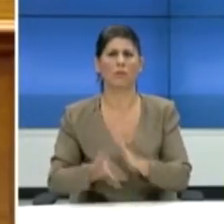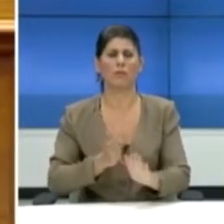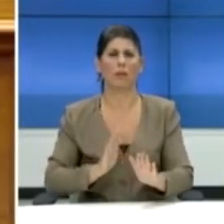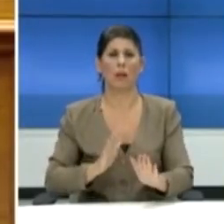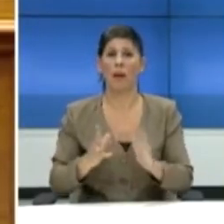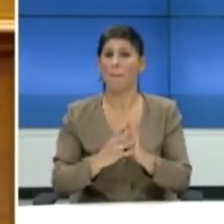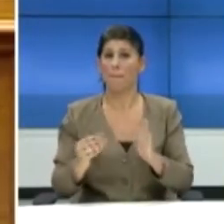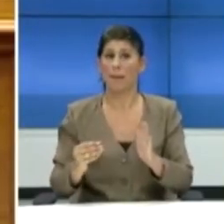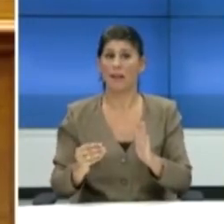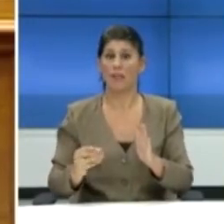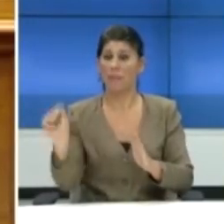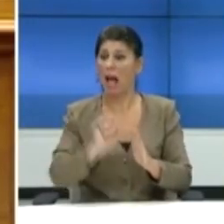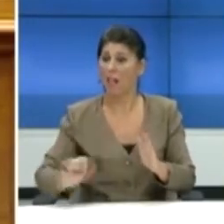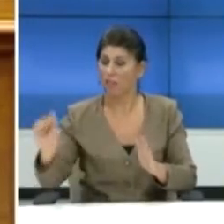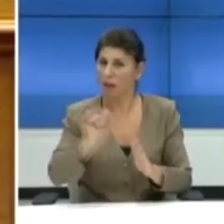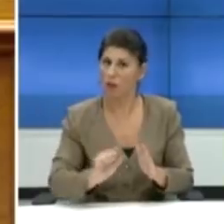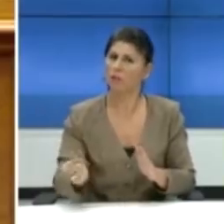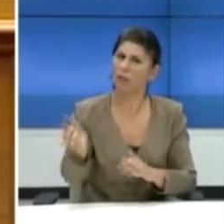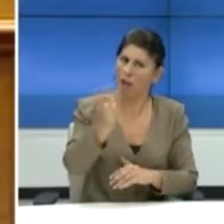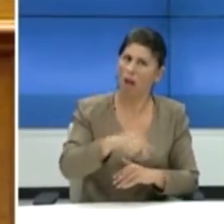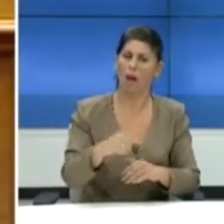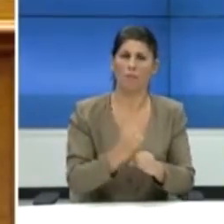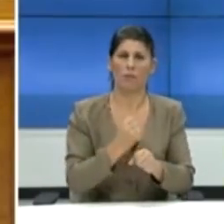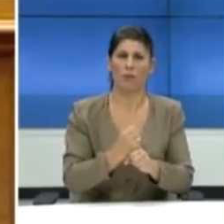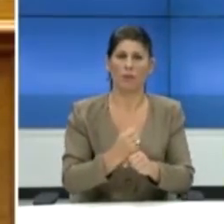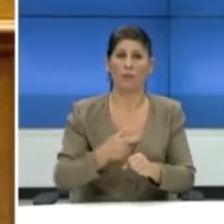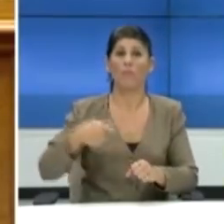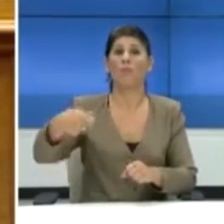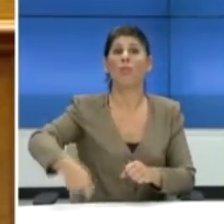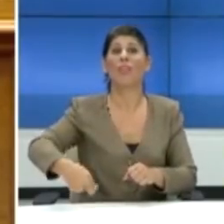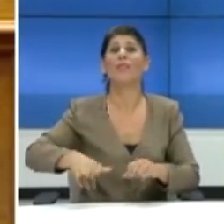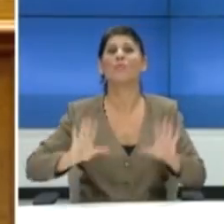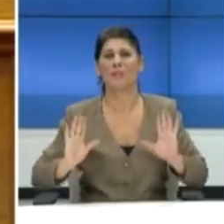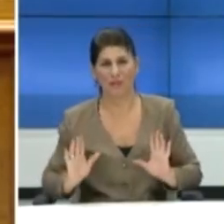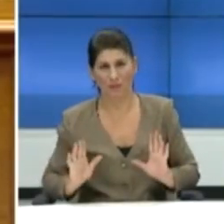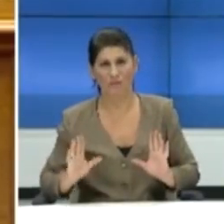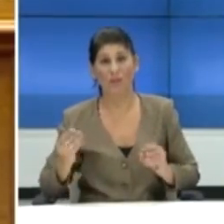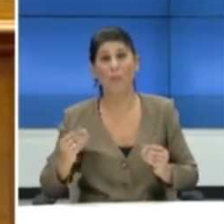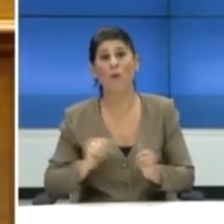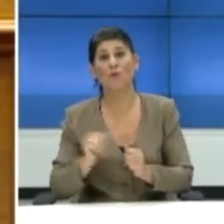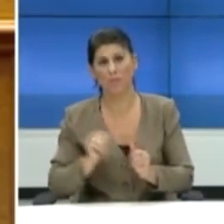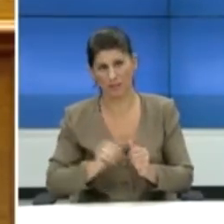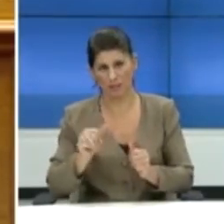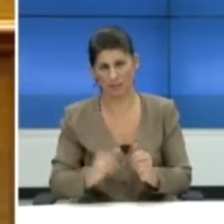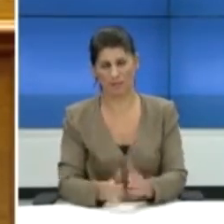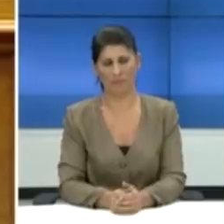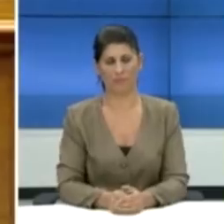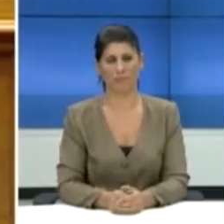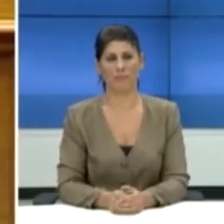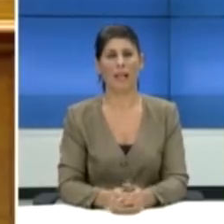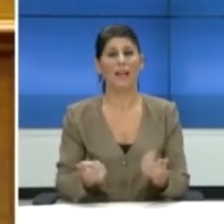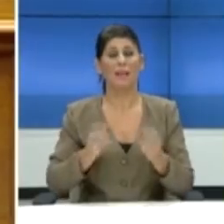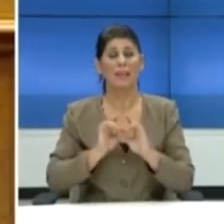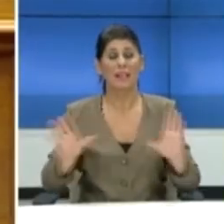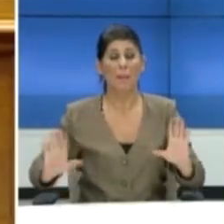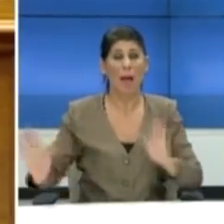εργαζόμενοι, για παράδειγμα, σε συνεργεία καθαριότητας και άλλοι που μένουν και απλήρωτοι για αρκετούς μήνες. Να μην γίνει